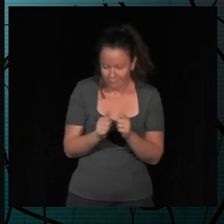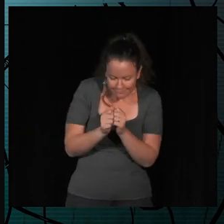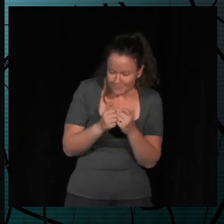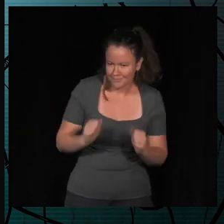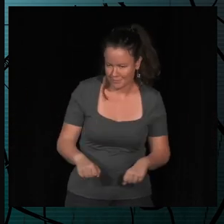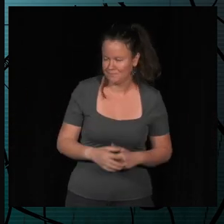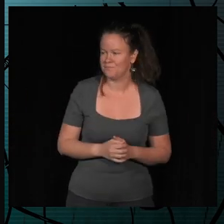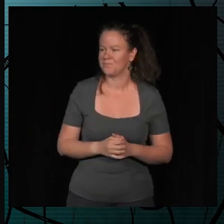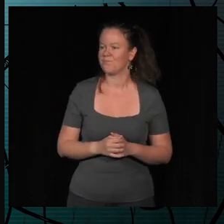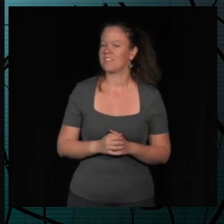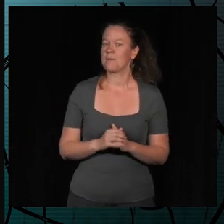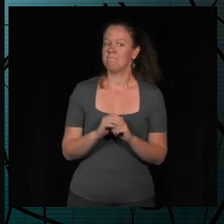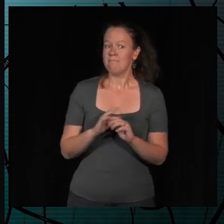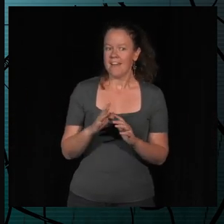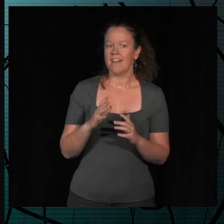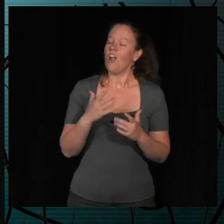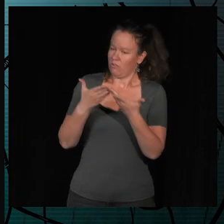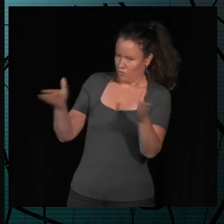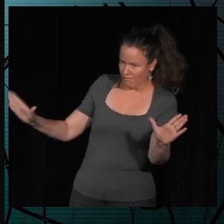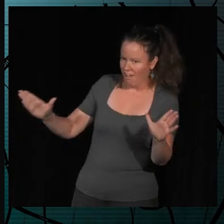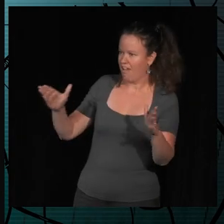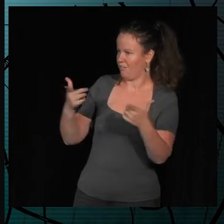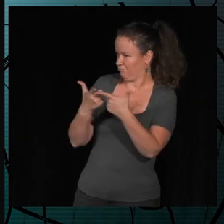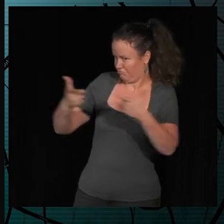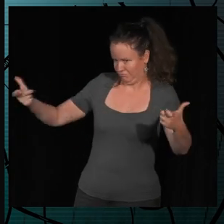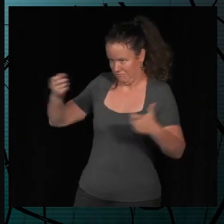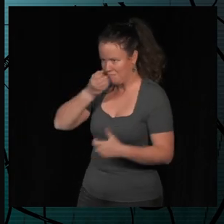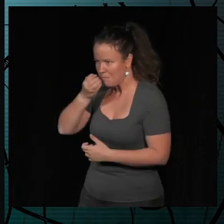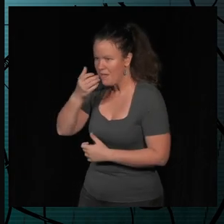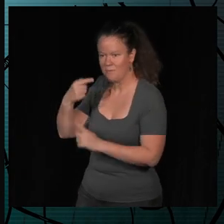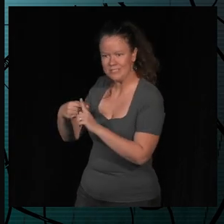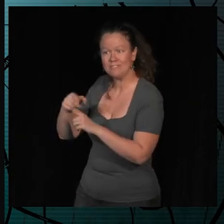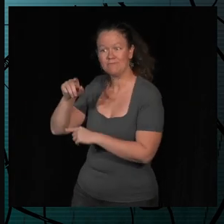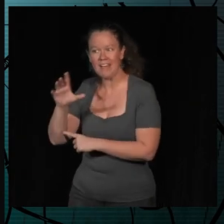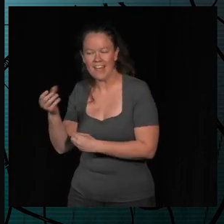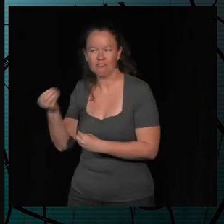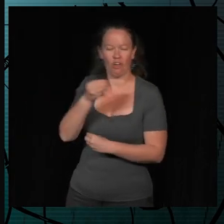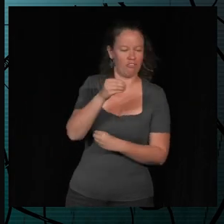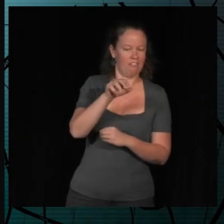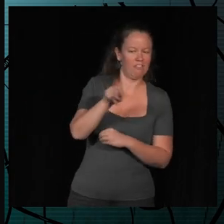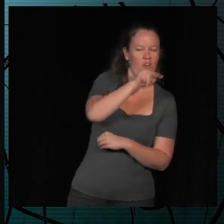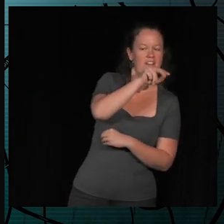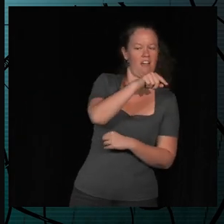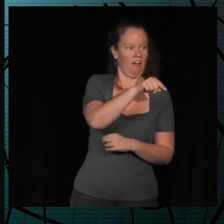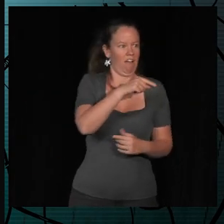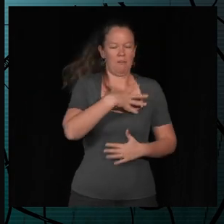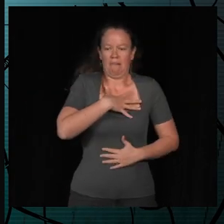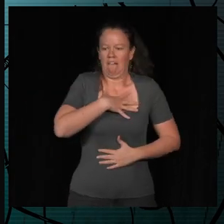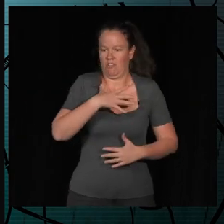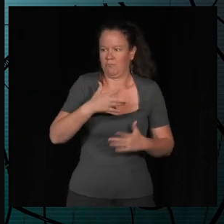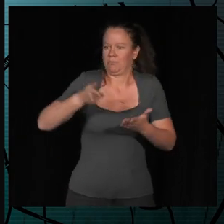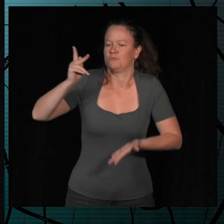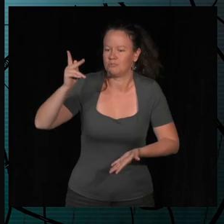vient nous paniquer à mon sens je suis très d'accord avec Michel qu'aujourd'hui les les nouveaux parents ont